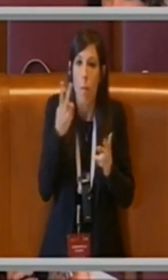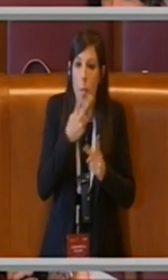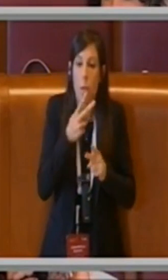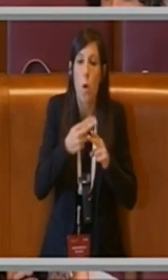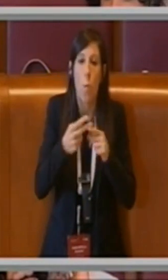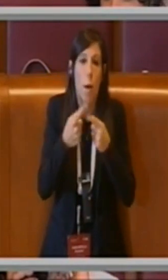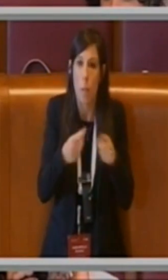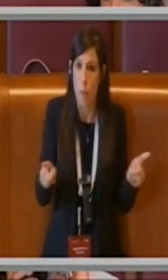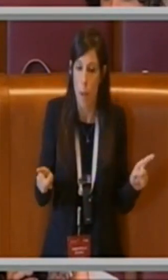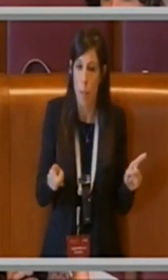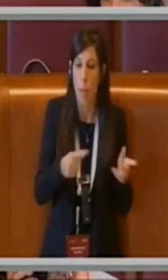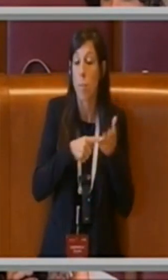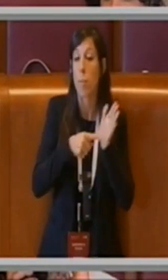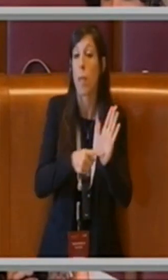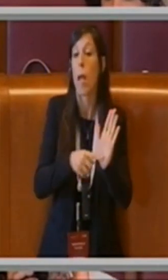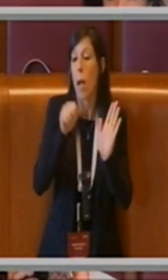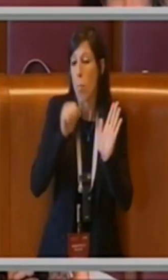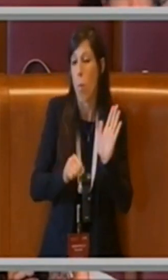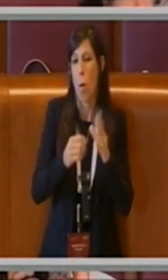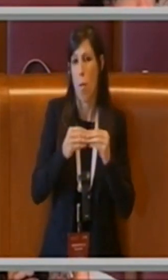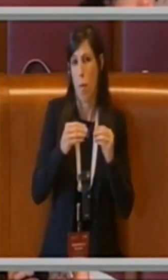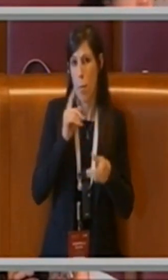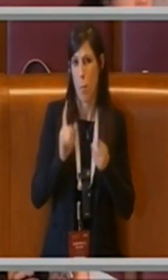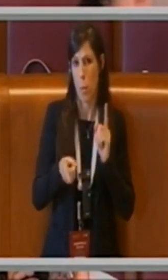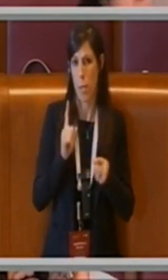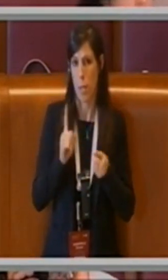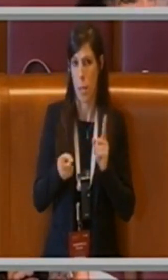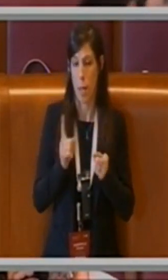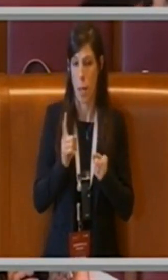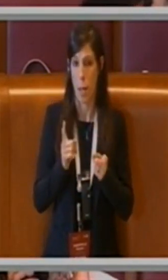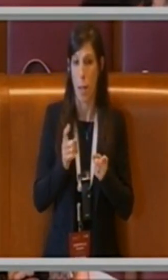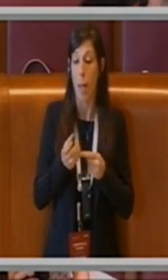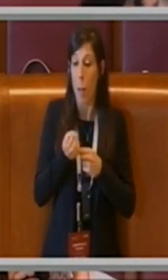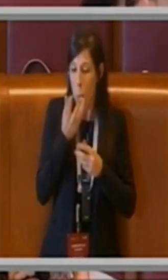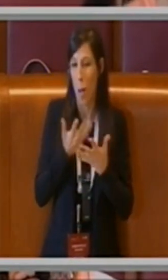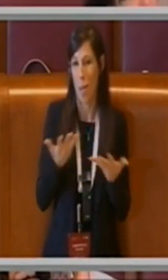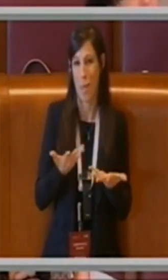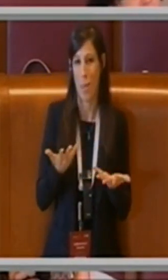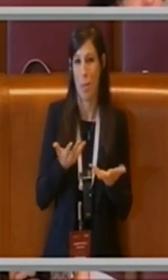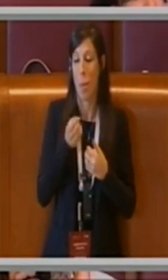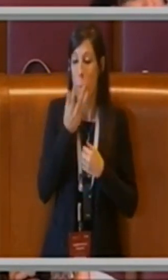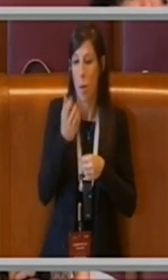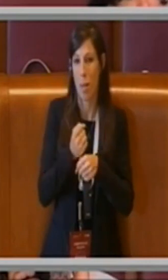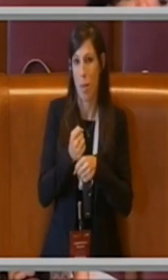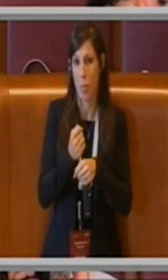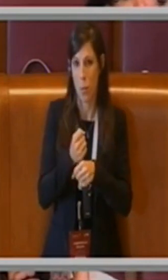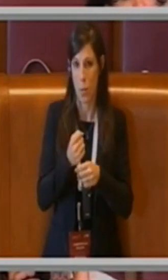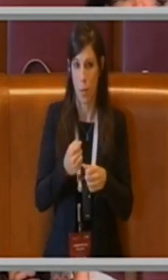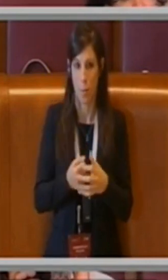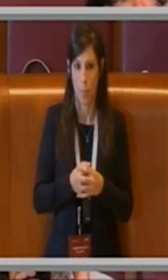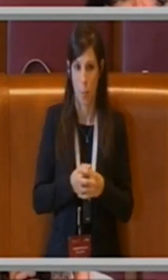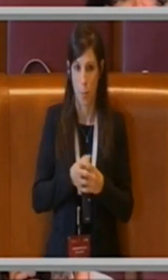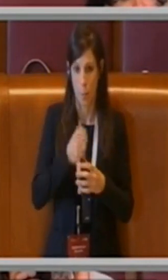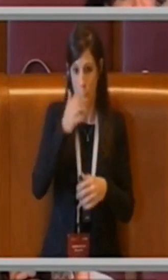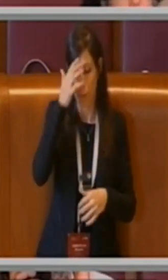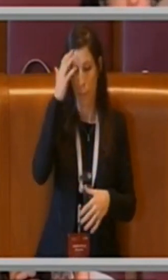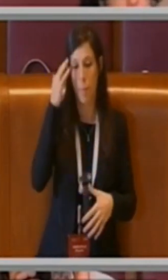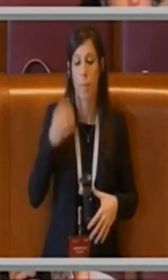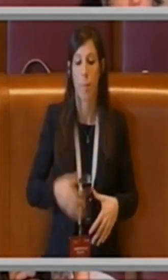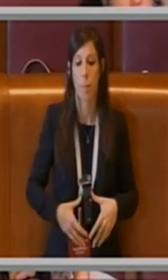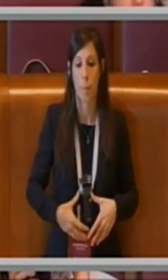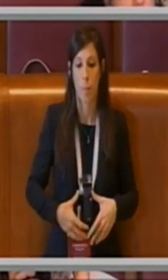che si può fare la politica delle buone cose, delle buone pratiche.